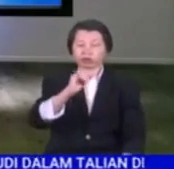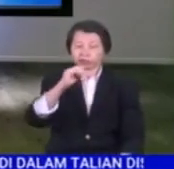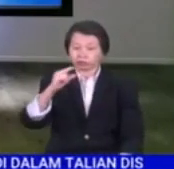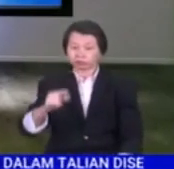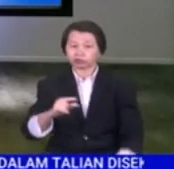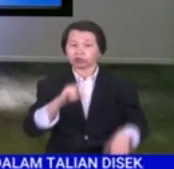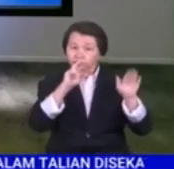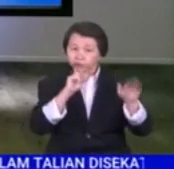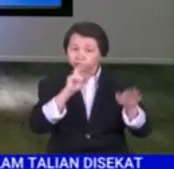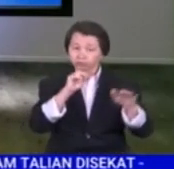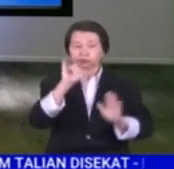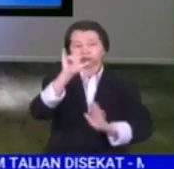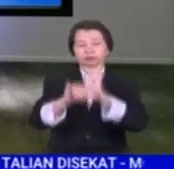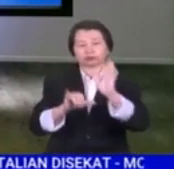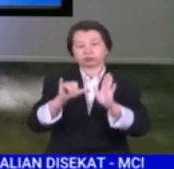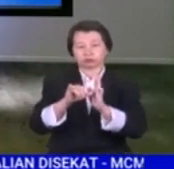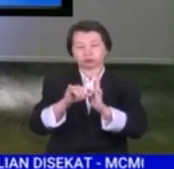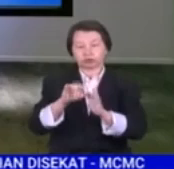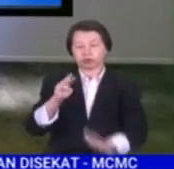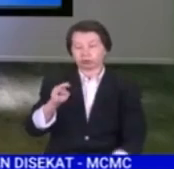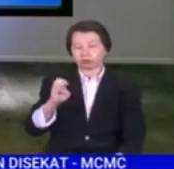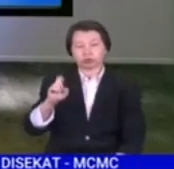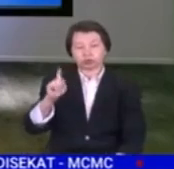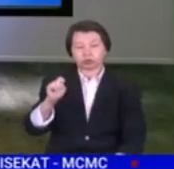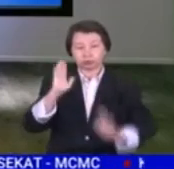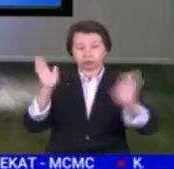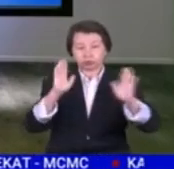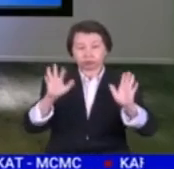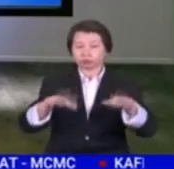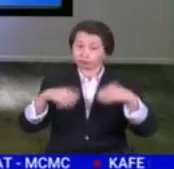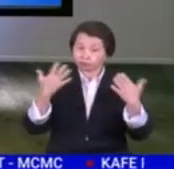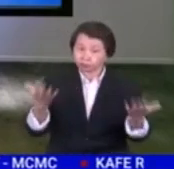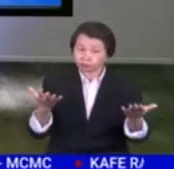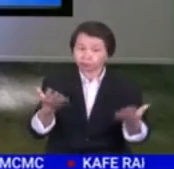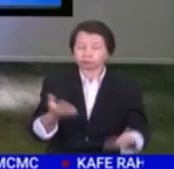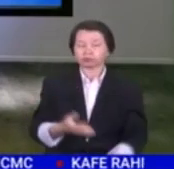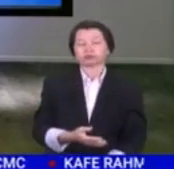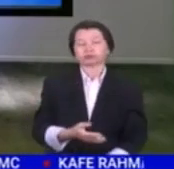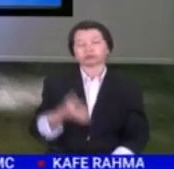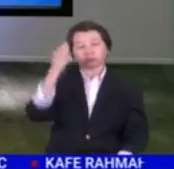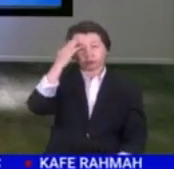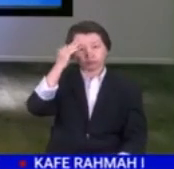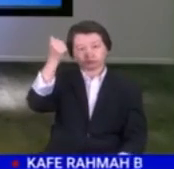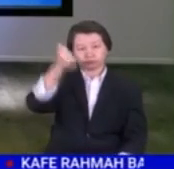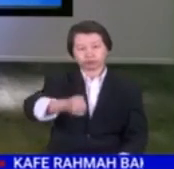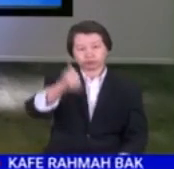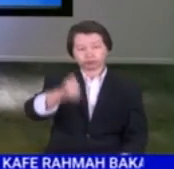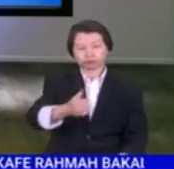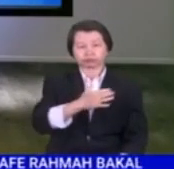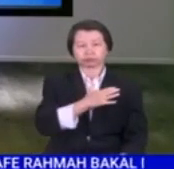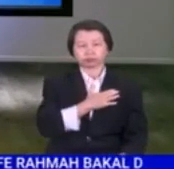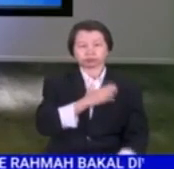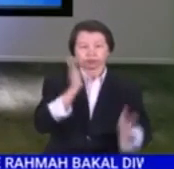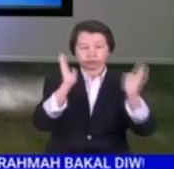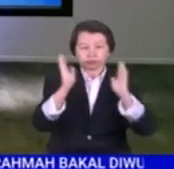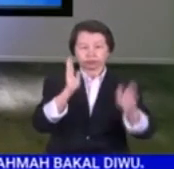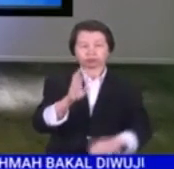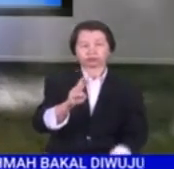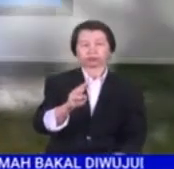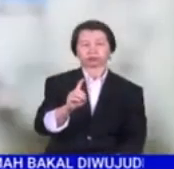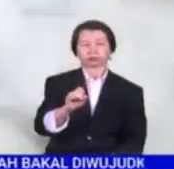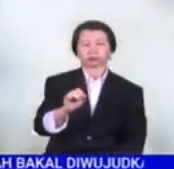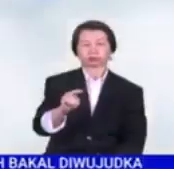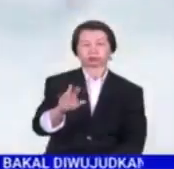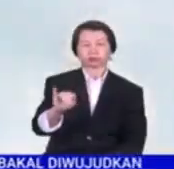Instagram, Twitter serta YouTube rasmi Met Malaysia. Sekian daripada saya, Ruzamin Pilus. Assalamualaikum dan salam Malaysia Madani.